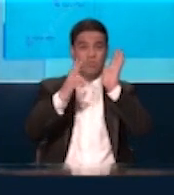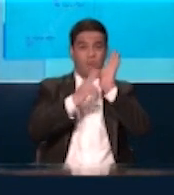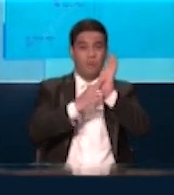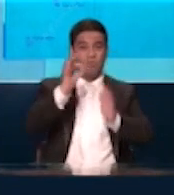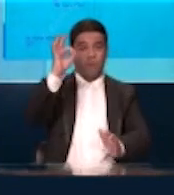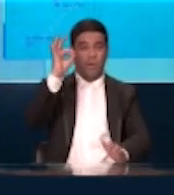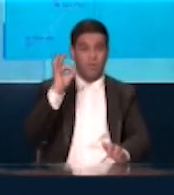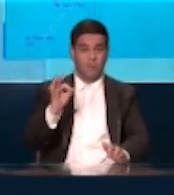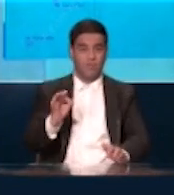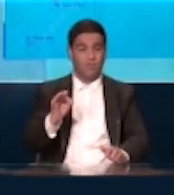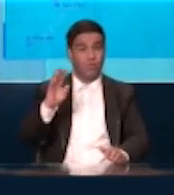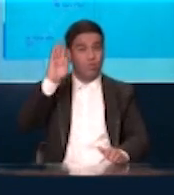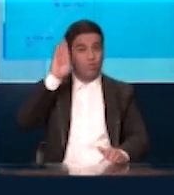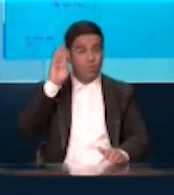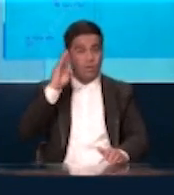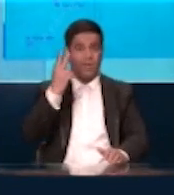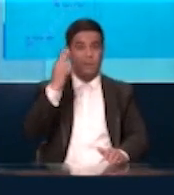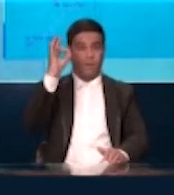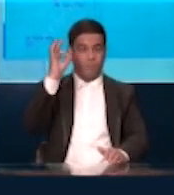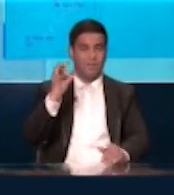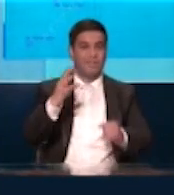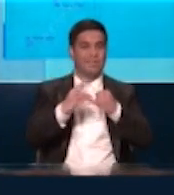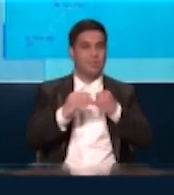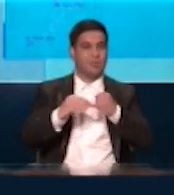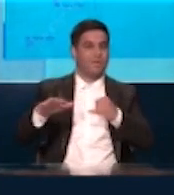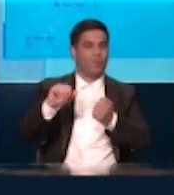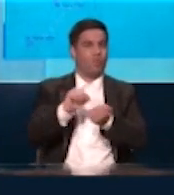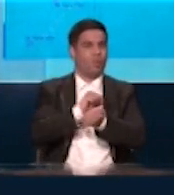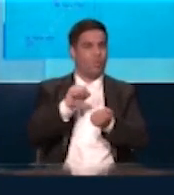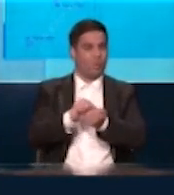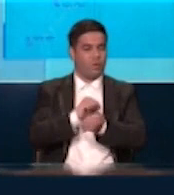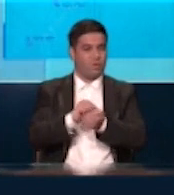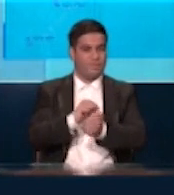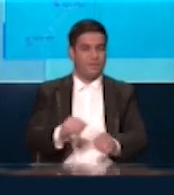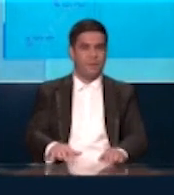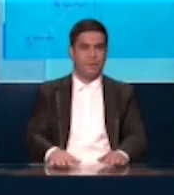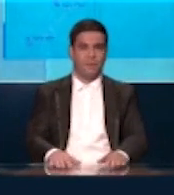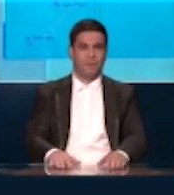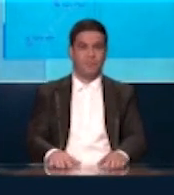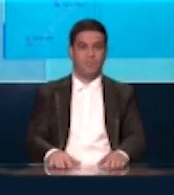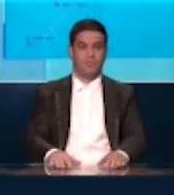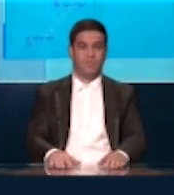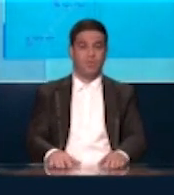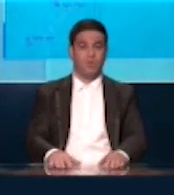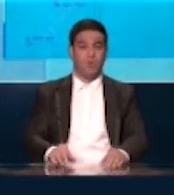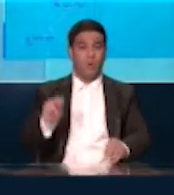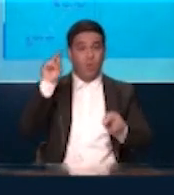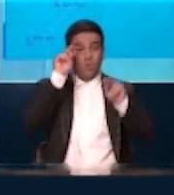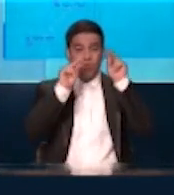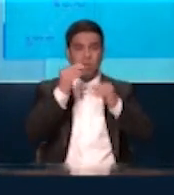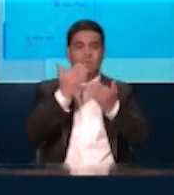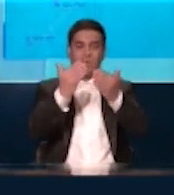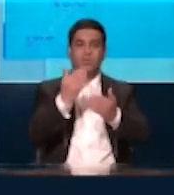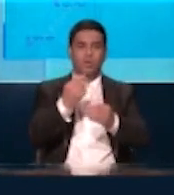maydoni suvlikdan, 2% maydoni esa quruqlikdan iborat bo'lgan hudud hisoblanadi. O'quvchilar, sizda shunday